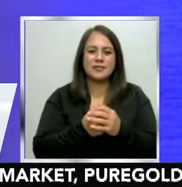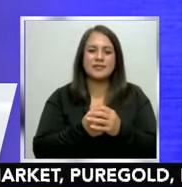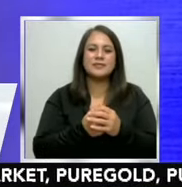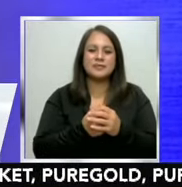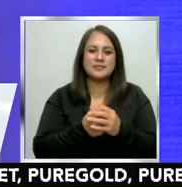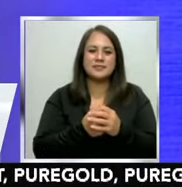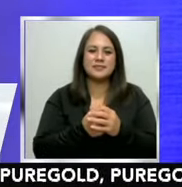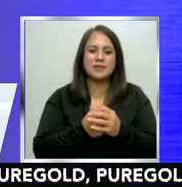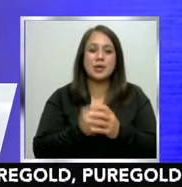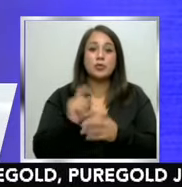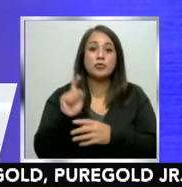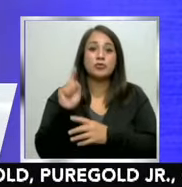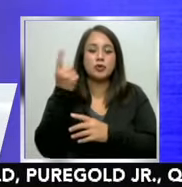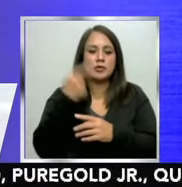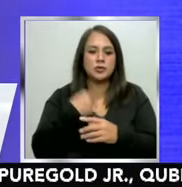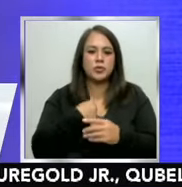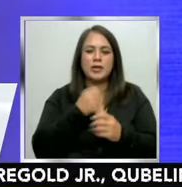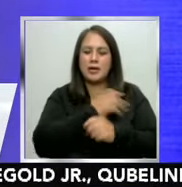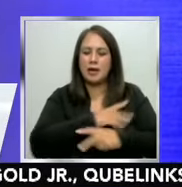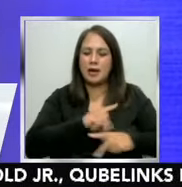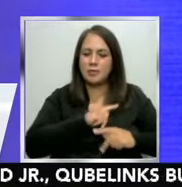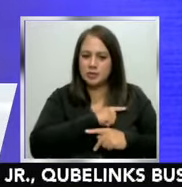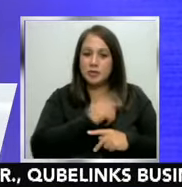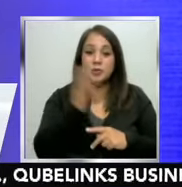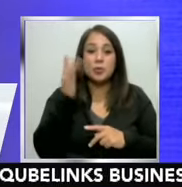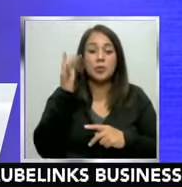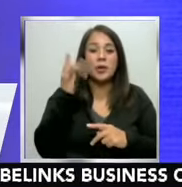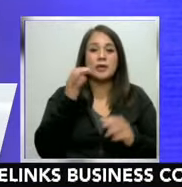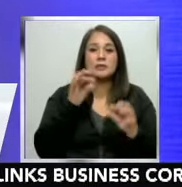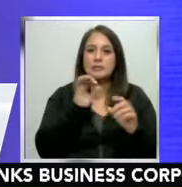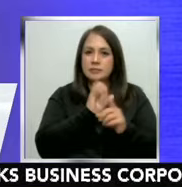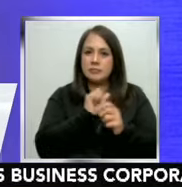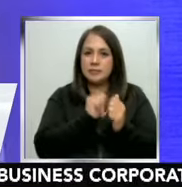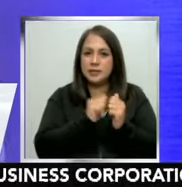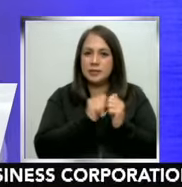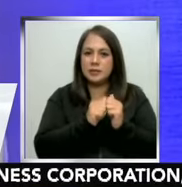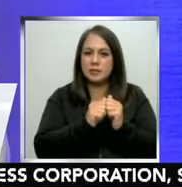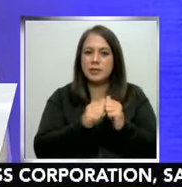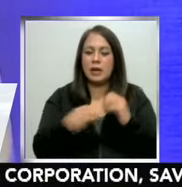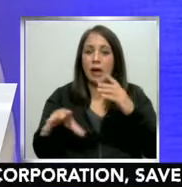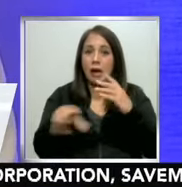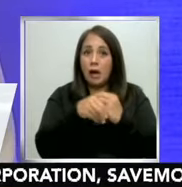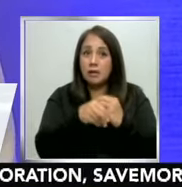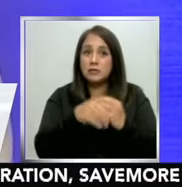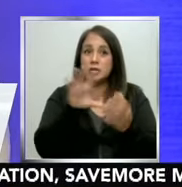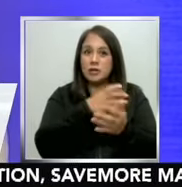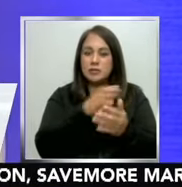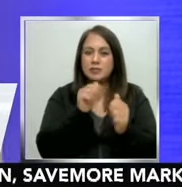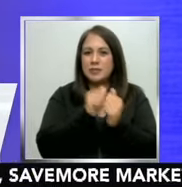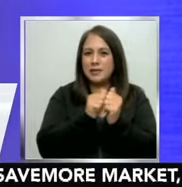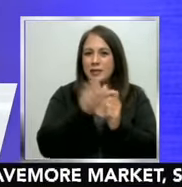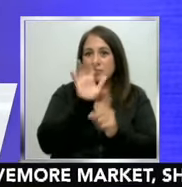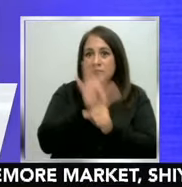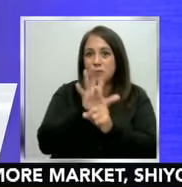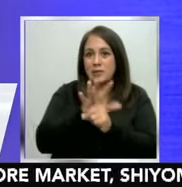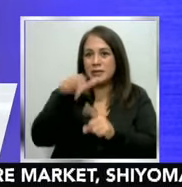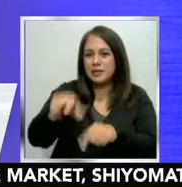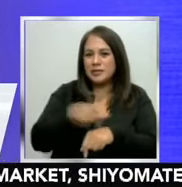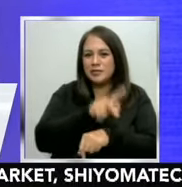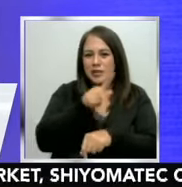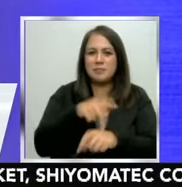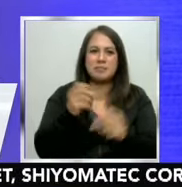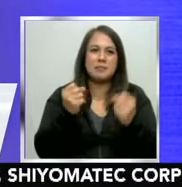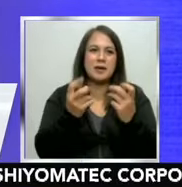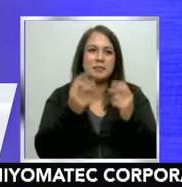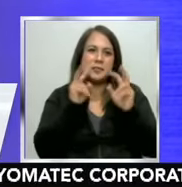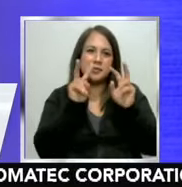unang-una sobrang appreciate namin kasi kapag ibig sabihin na mag-additional concert, it means sikat po kami dito sa Philippines at marami pong nag-aabang po sa amin, yung